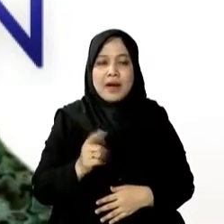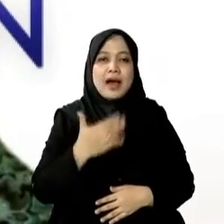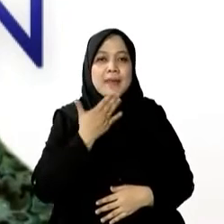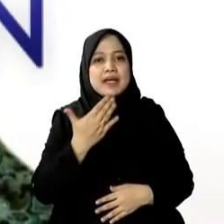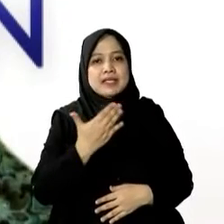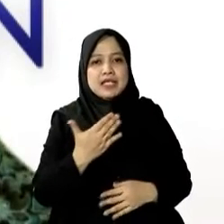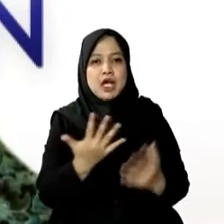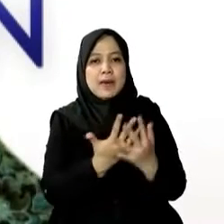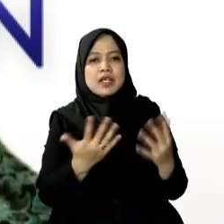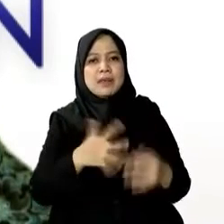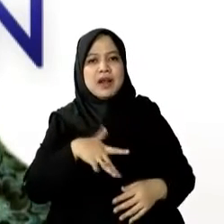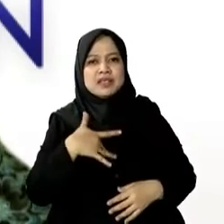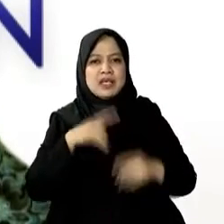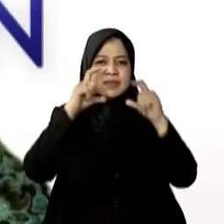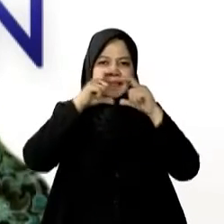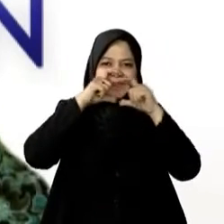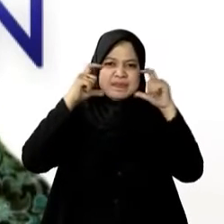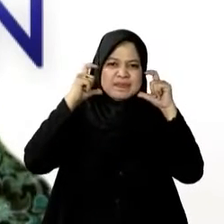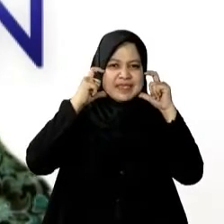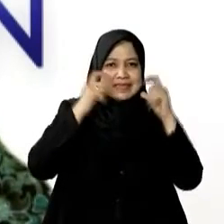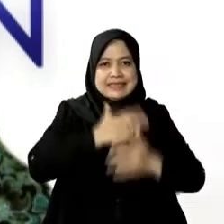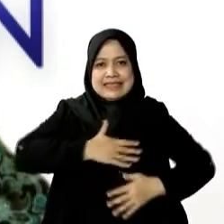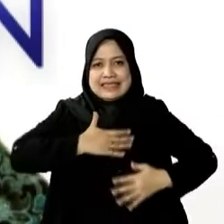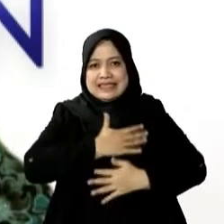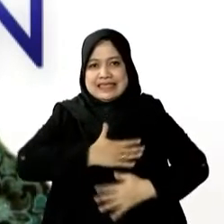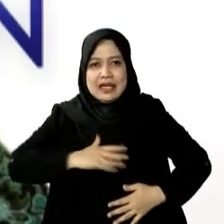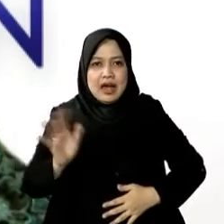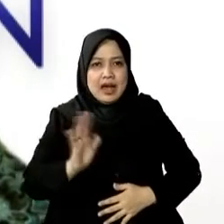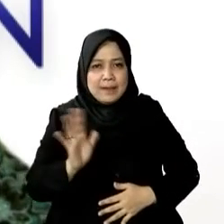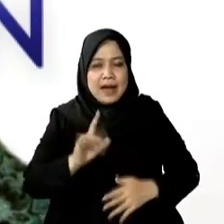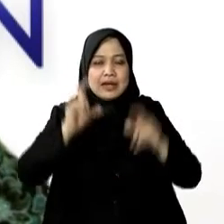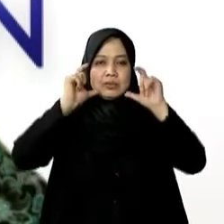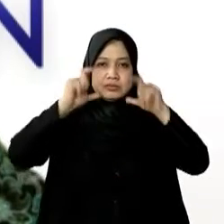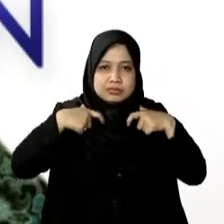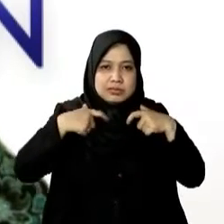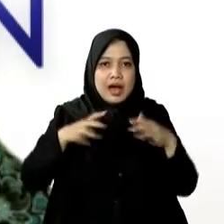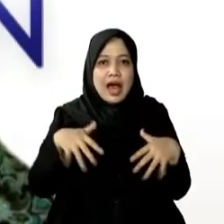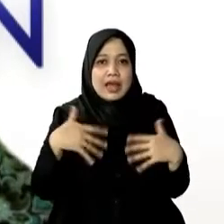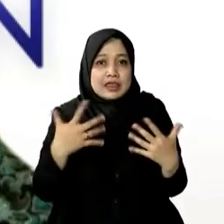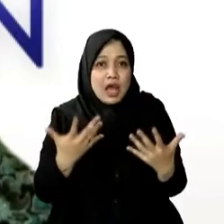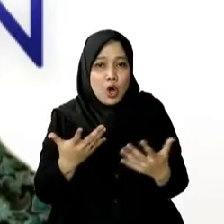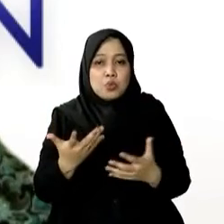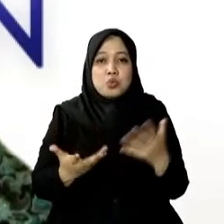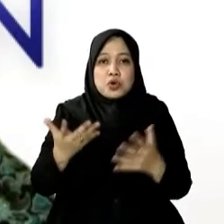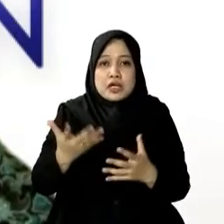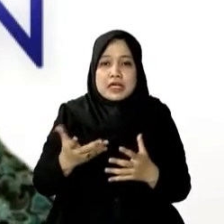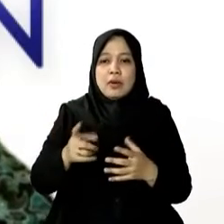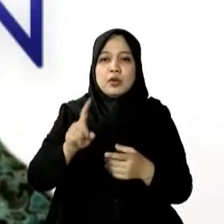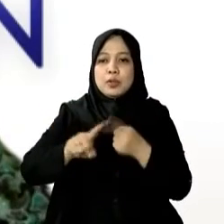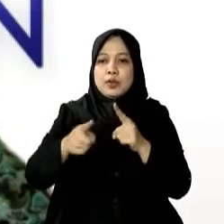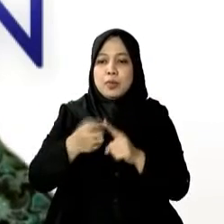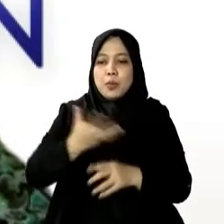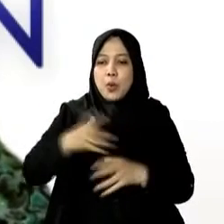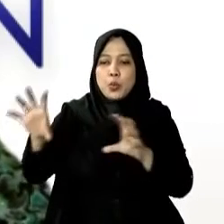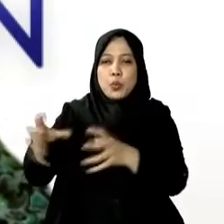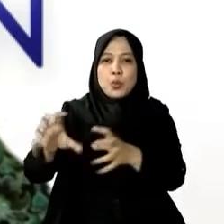merasa gerah atau tidak nyaman dengan menggunakan masker butuhkan atau Mereka ingin berkumpul semua teman-temannya